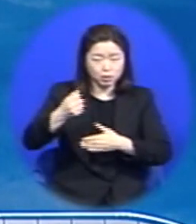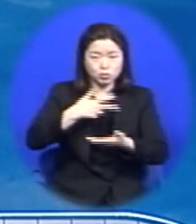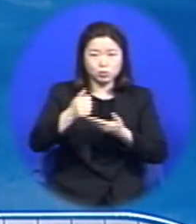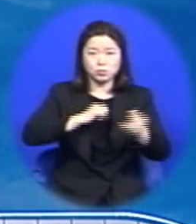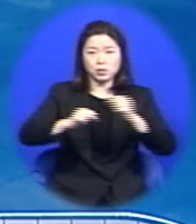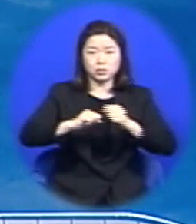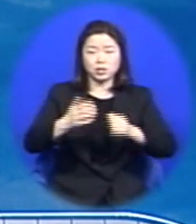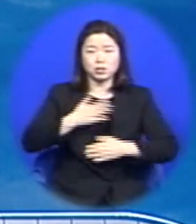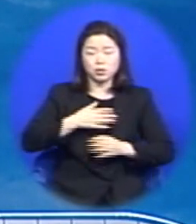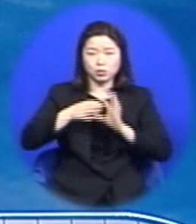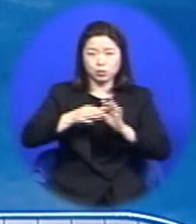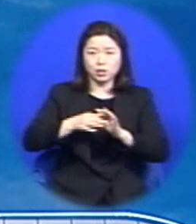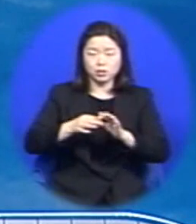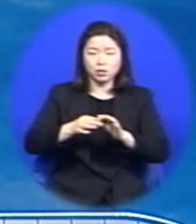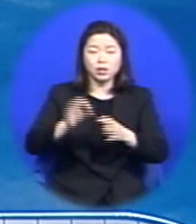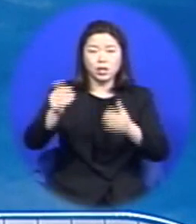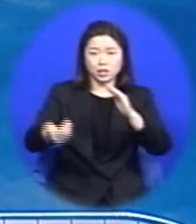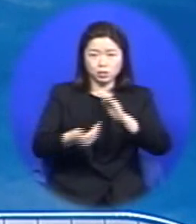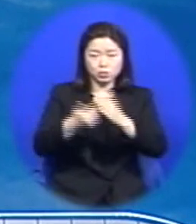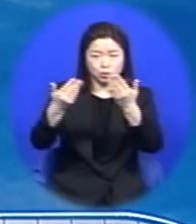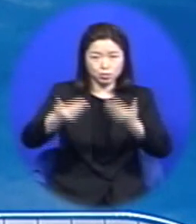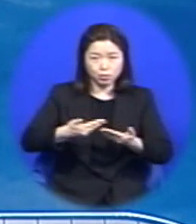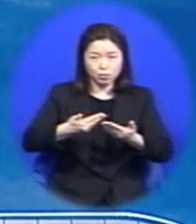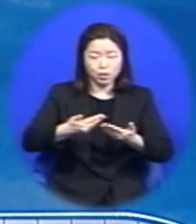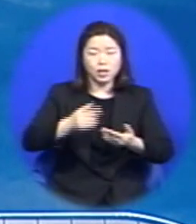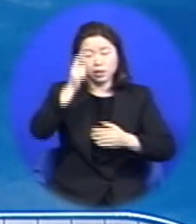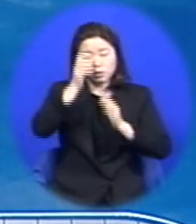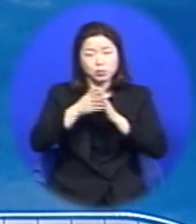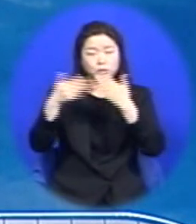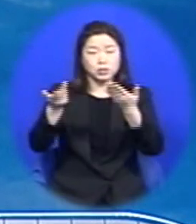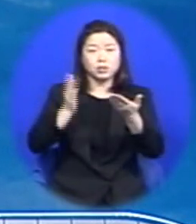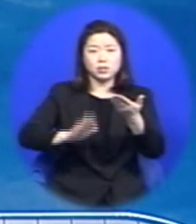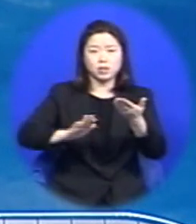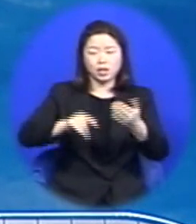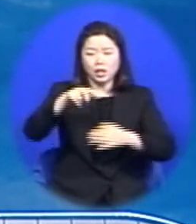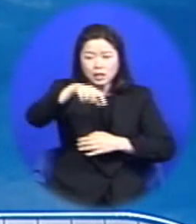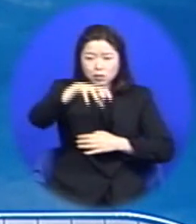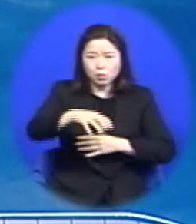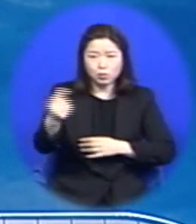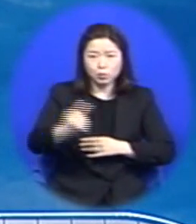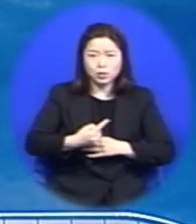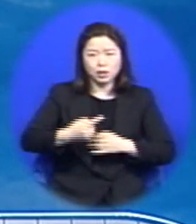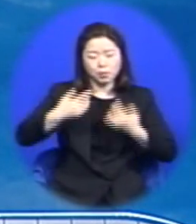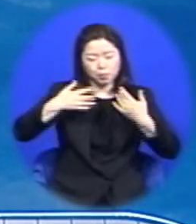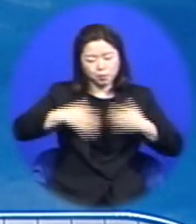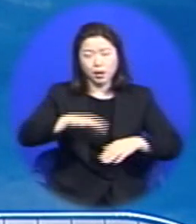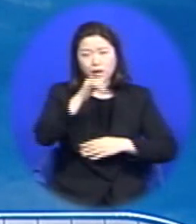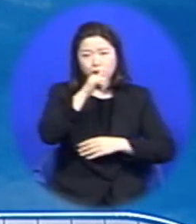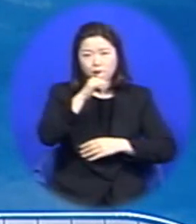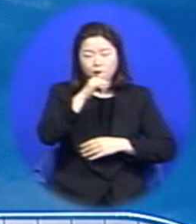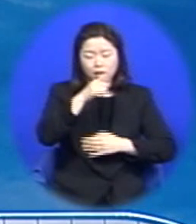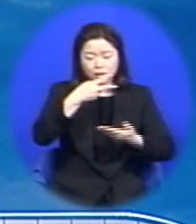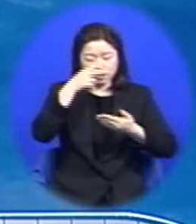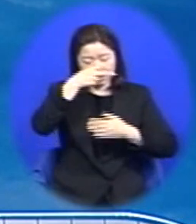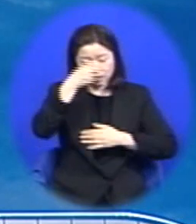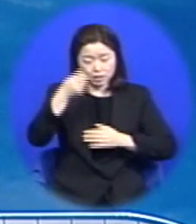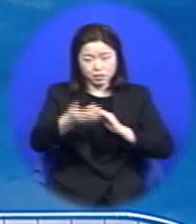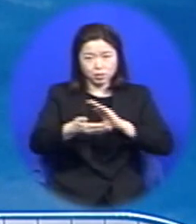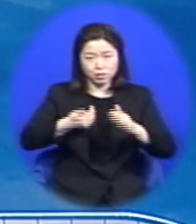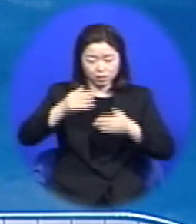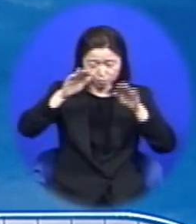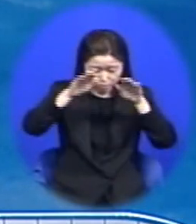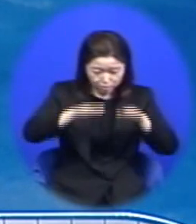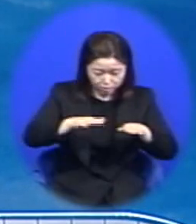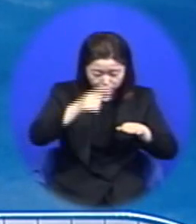이루소서라고 기도했었는데 이곳에 오니까 힘이 쭉 빠집니다. 밤에 자기 전에 엎드려 기도하니 여기저기서